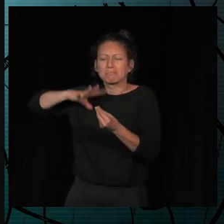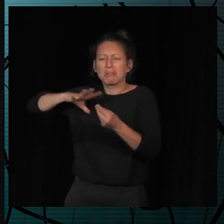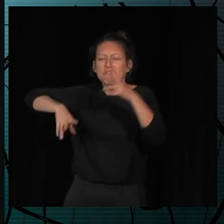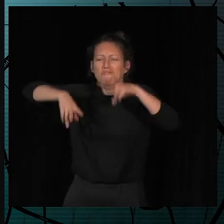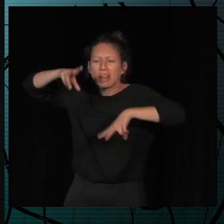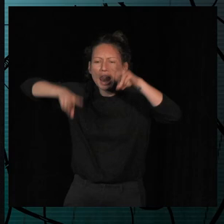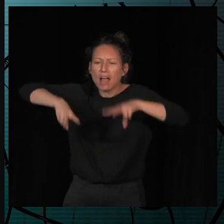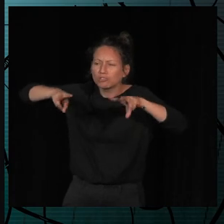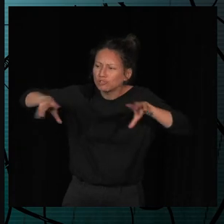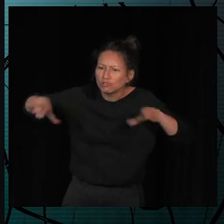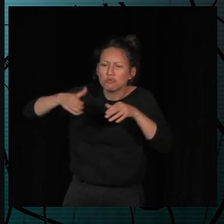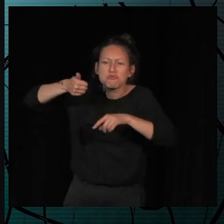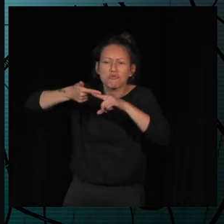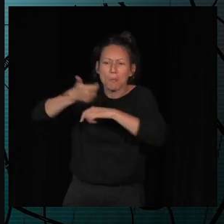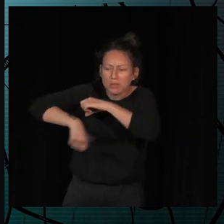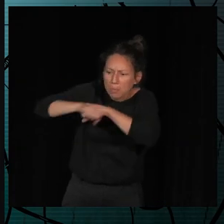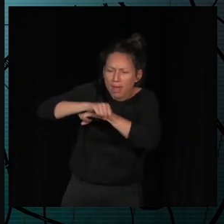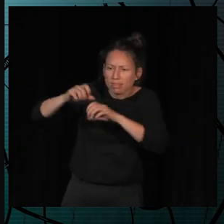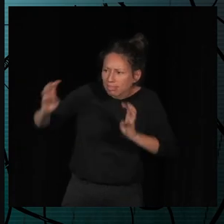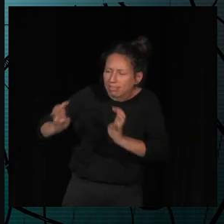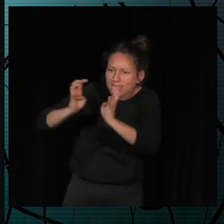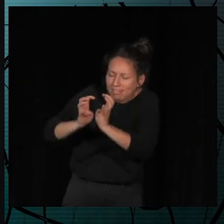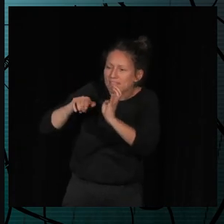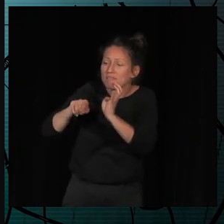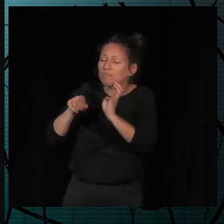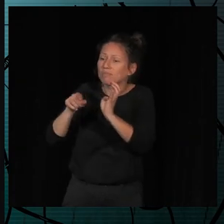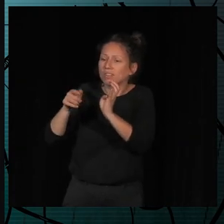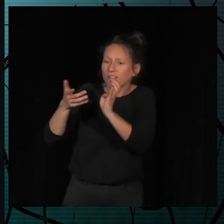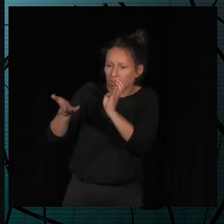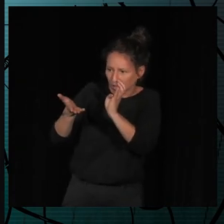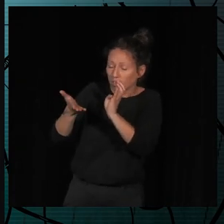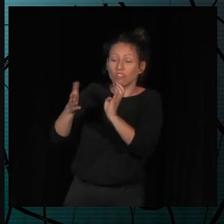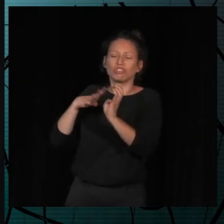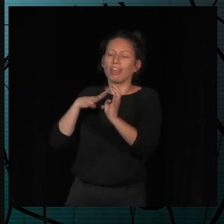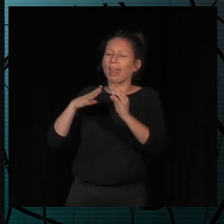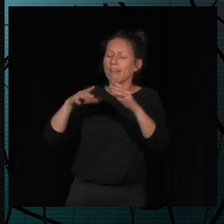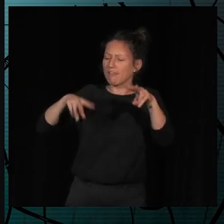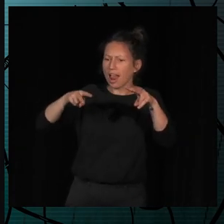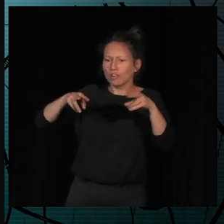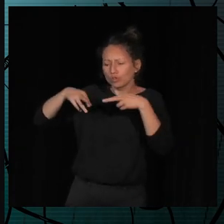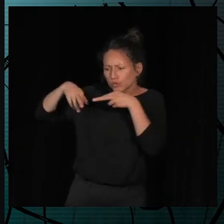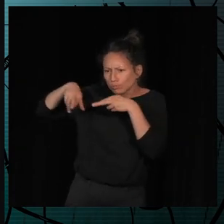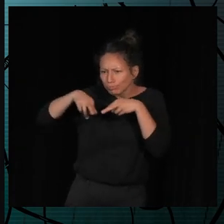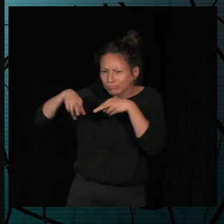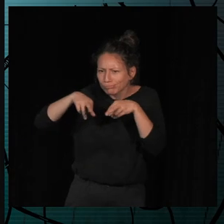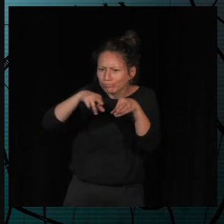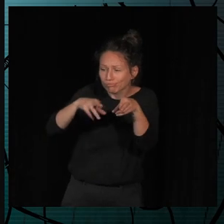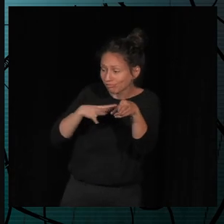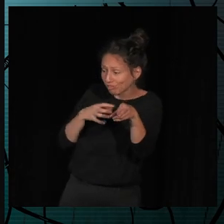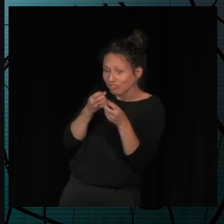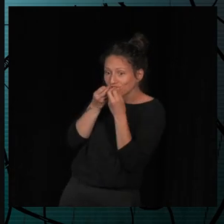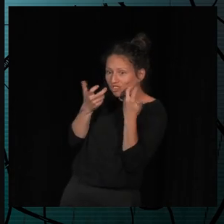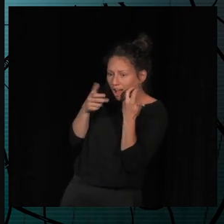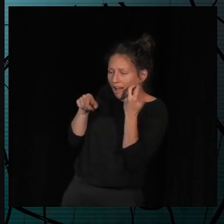et une fois par semaine il y avait un ruisseau milieu de ce village et il y avait un châon sur